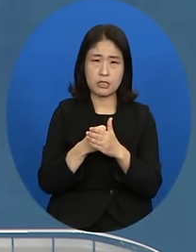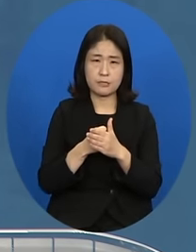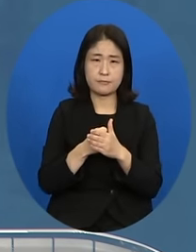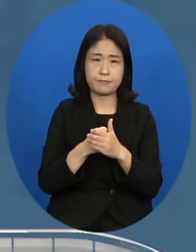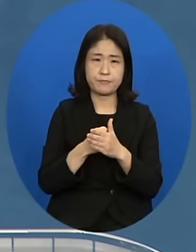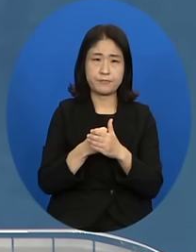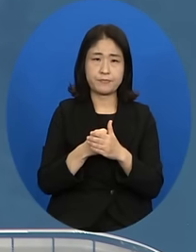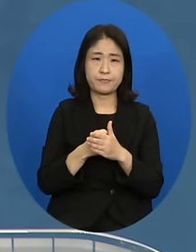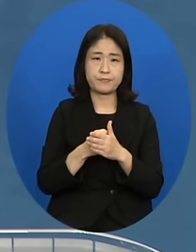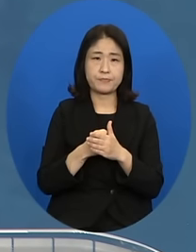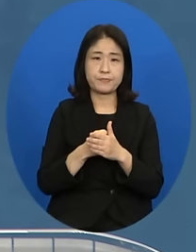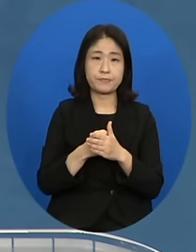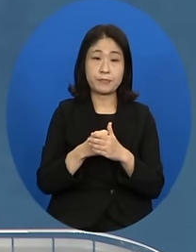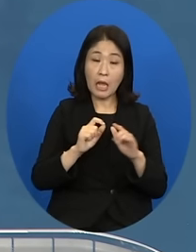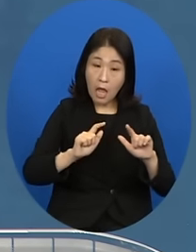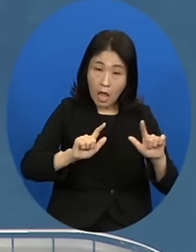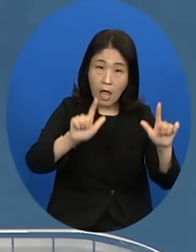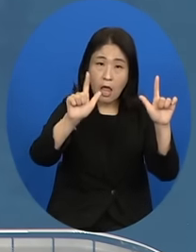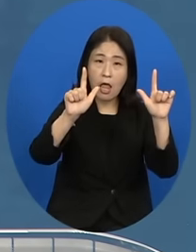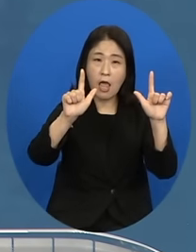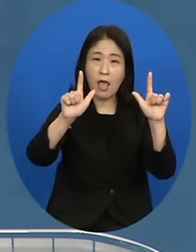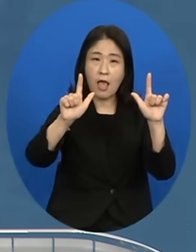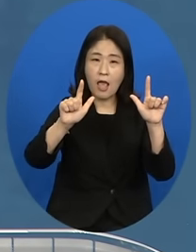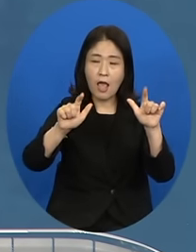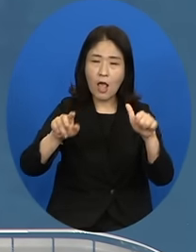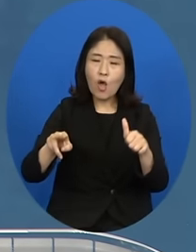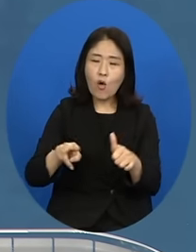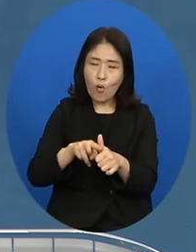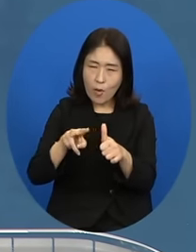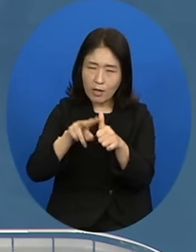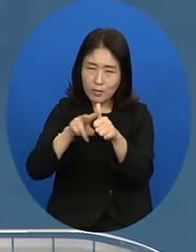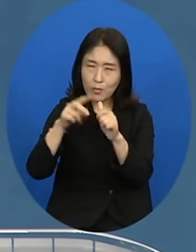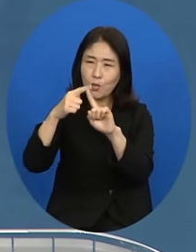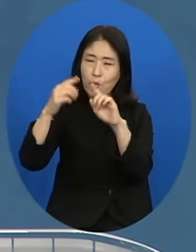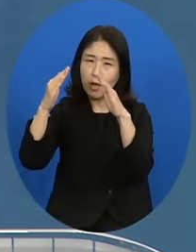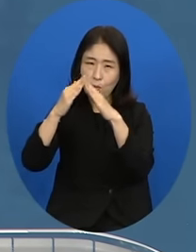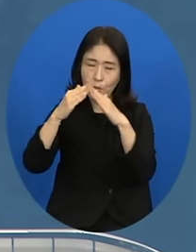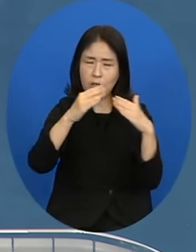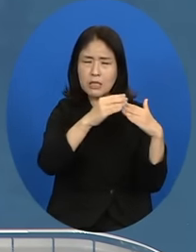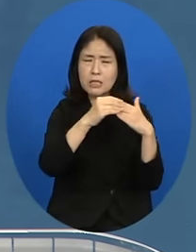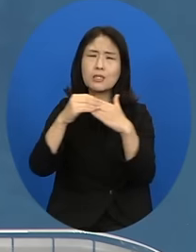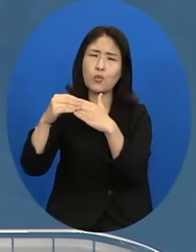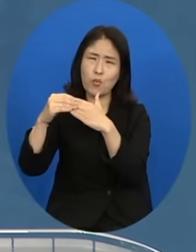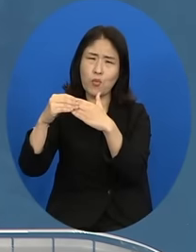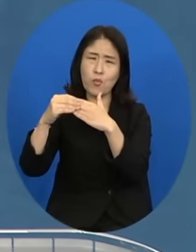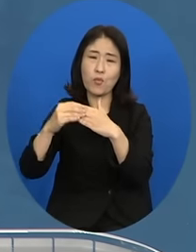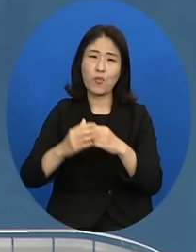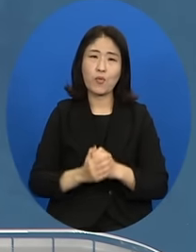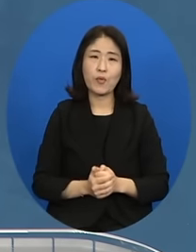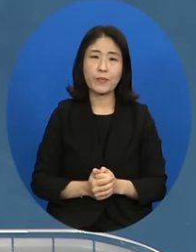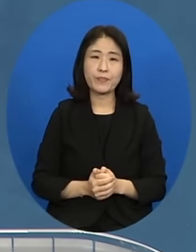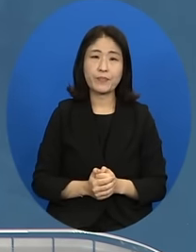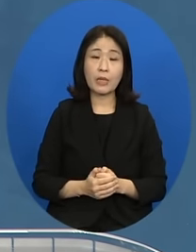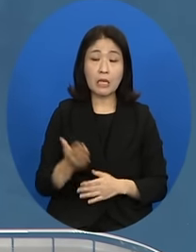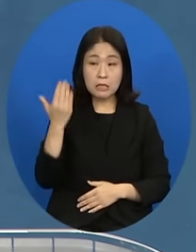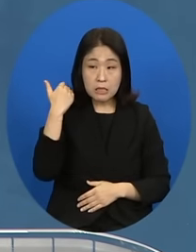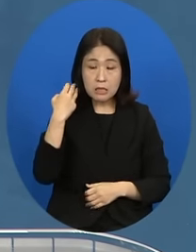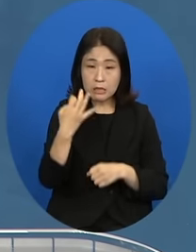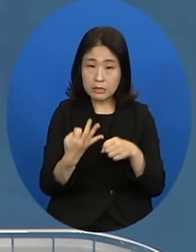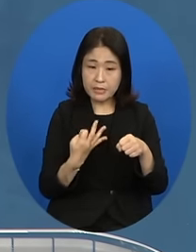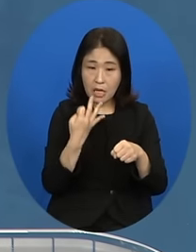해에 주님이 저를 선한목자교회로 인도해 주셨어요. 그리고 지난 14년